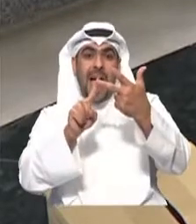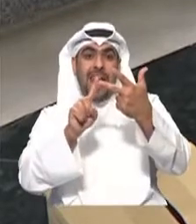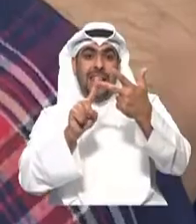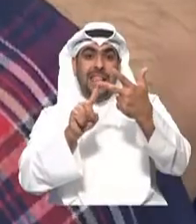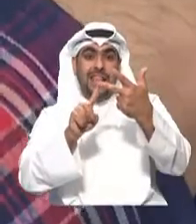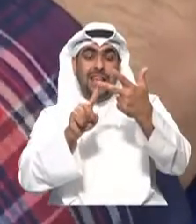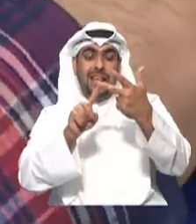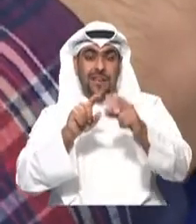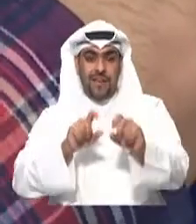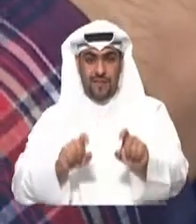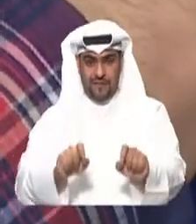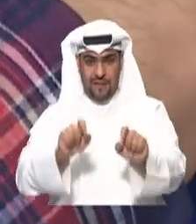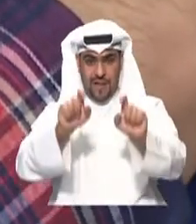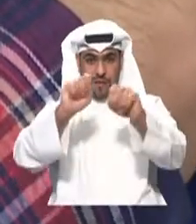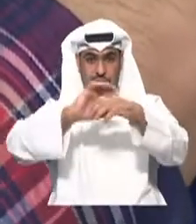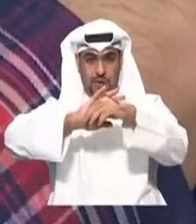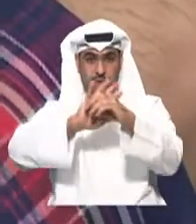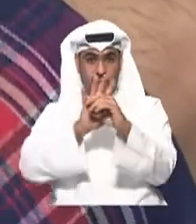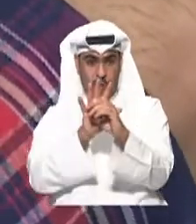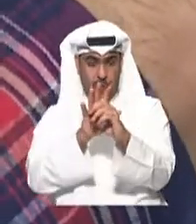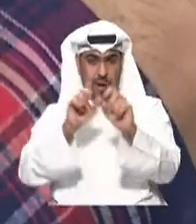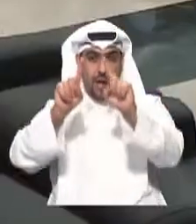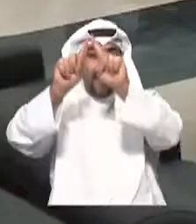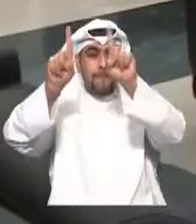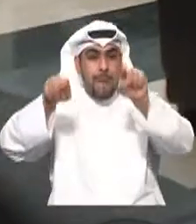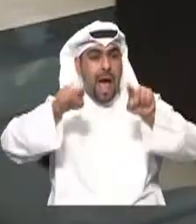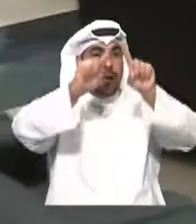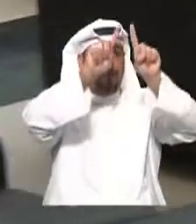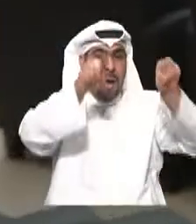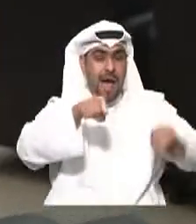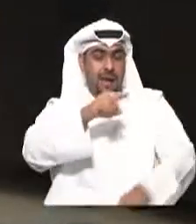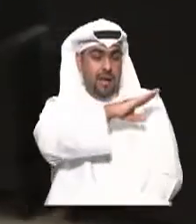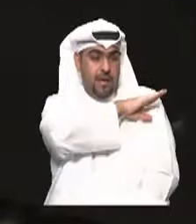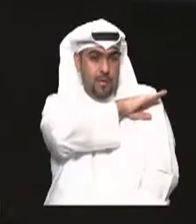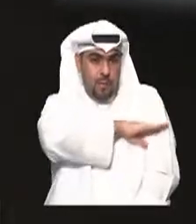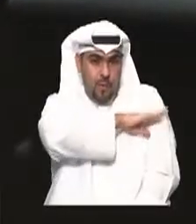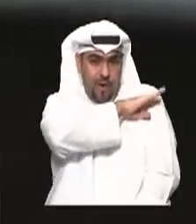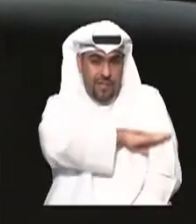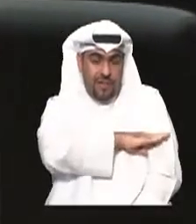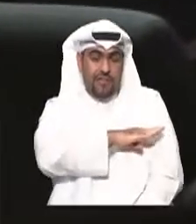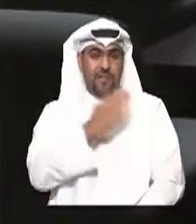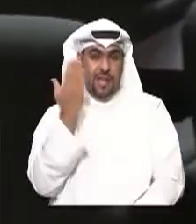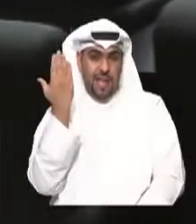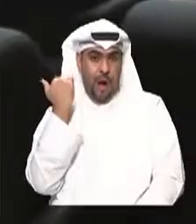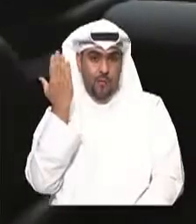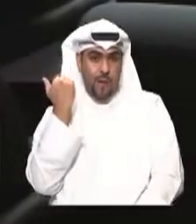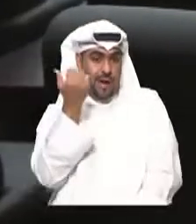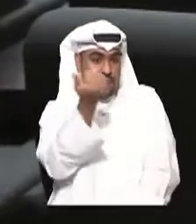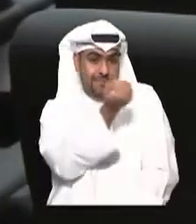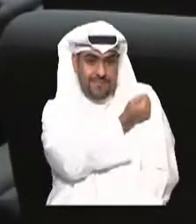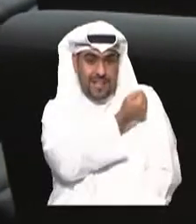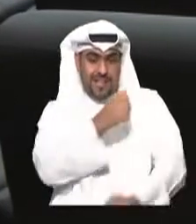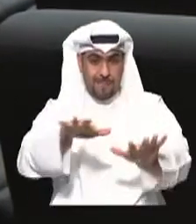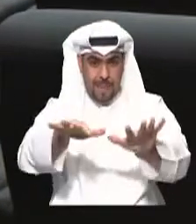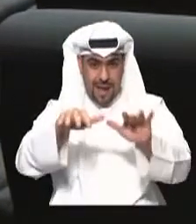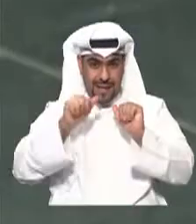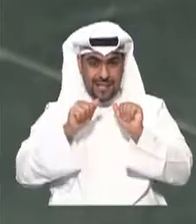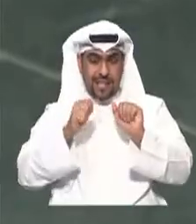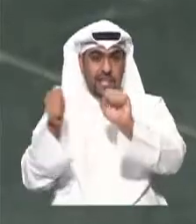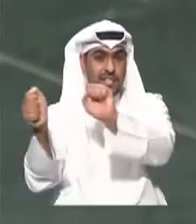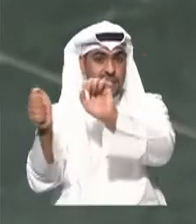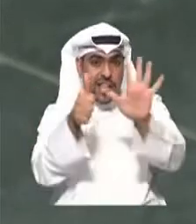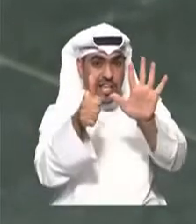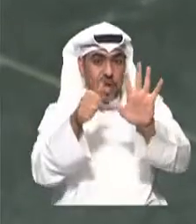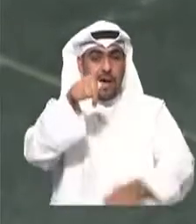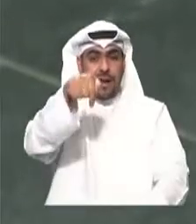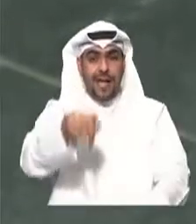الثالثة للفئات المستهدفة ضمن هذه المرحلة، الذي مضى على تلقيهم الجرعتين أكثر من 6 أشهر.